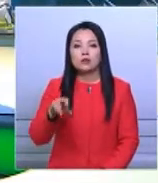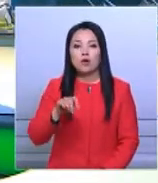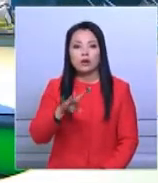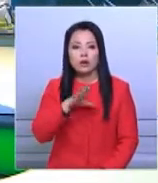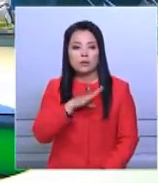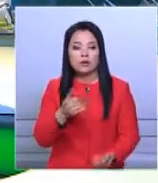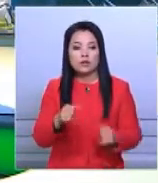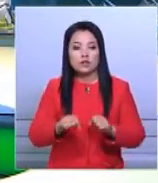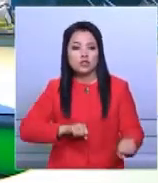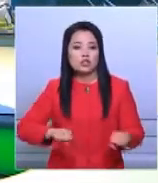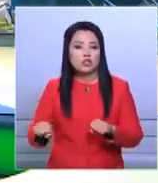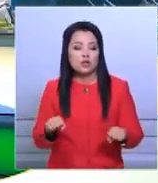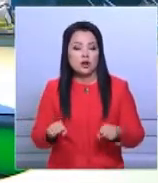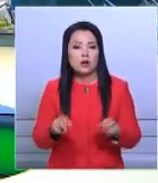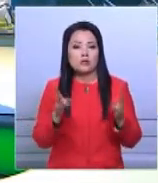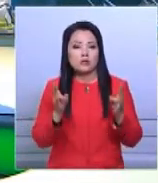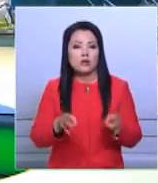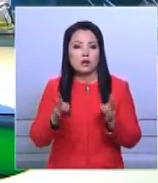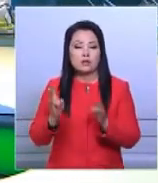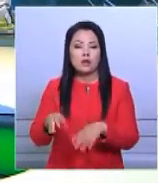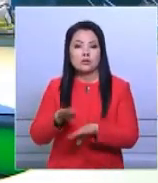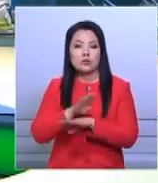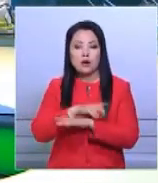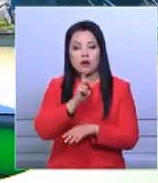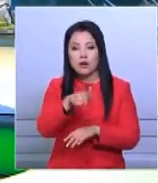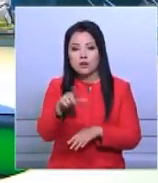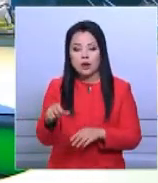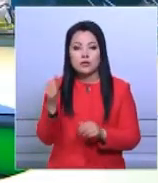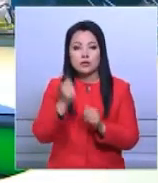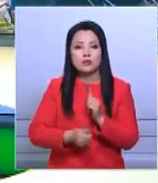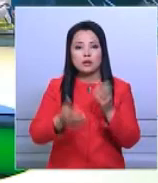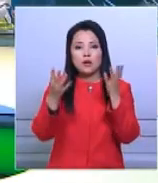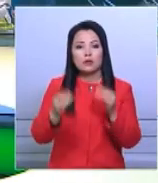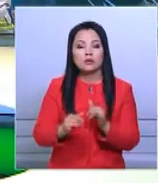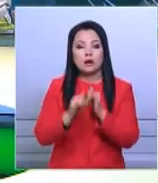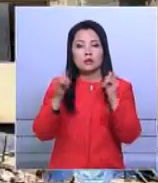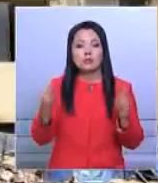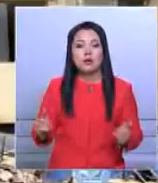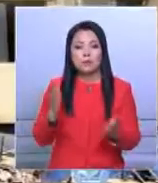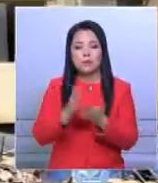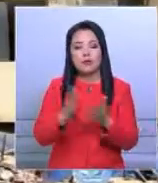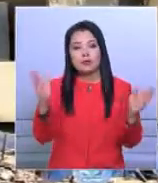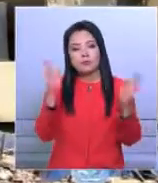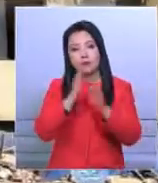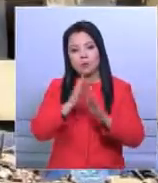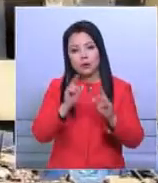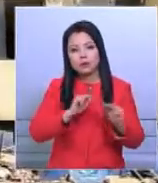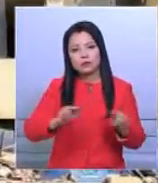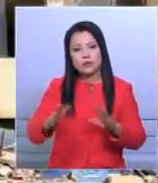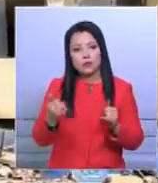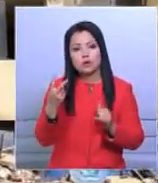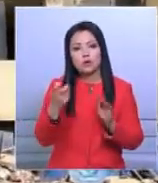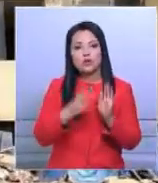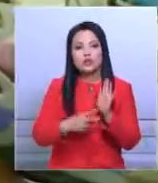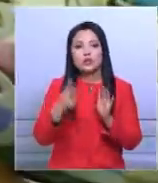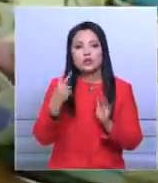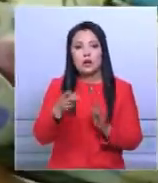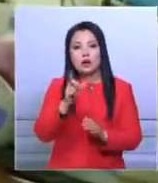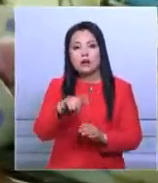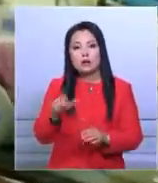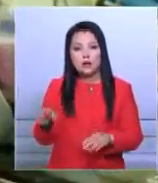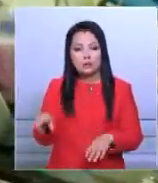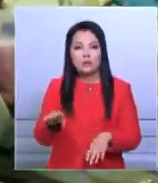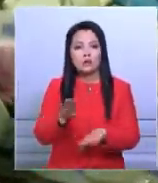Эквадорда болған жер сілкінісі құрбандарының саны күннен күнге артып келеді. Соңғы мәлімет бойынша табиғат апатынан 272 адам көз